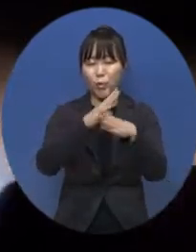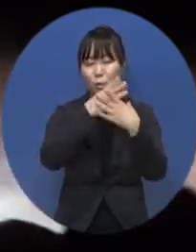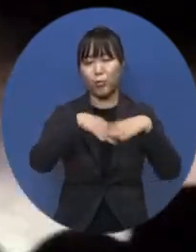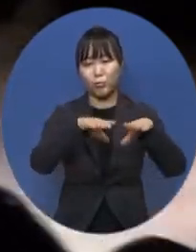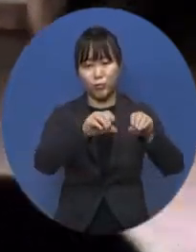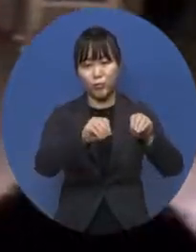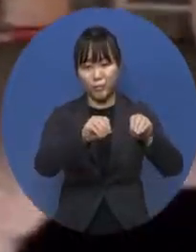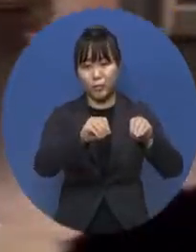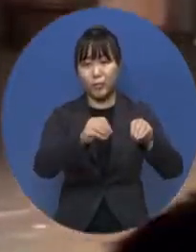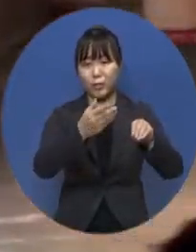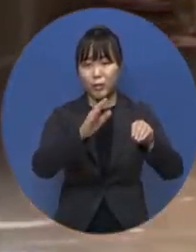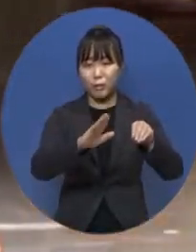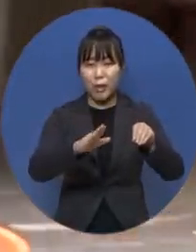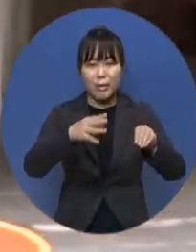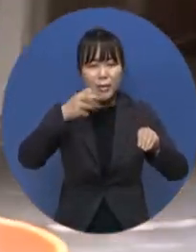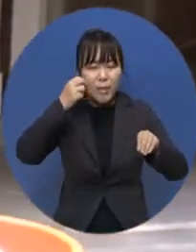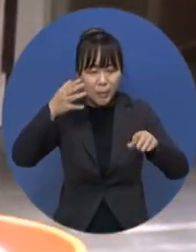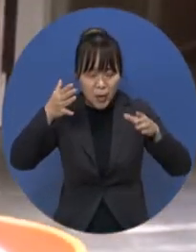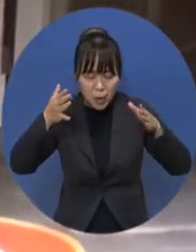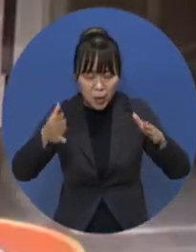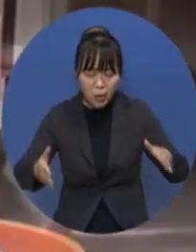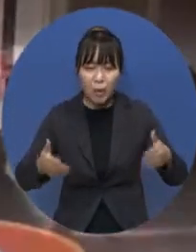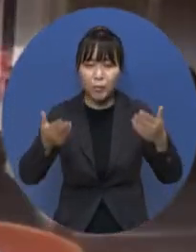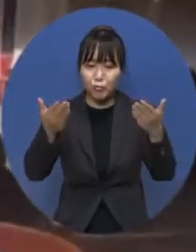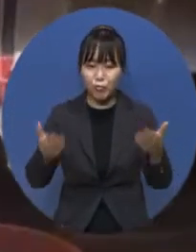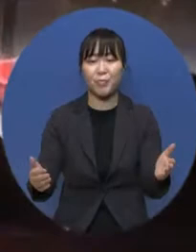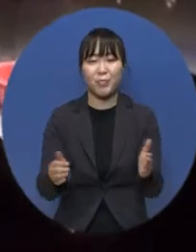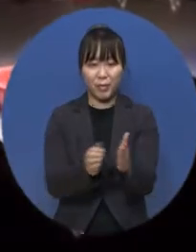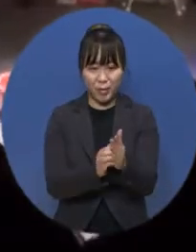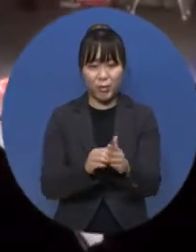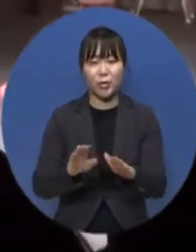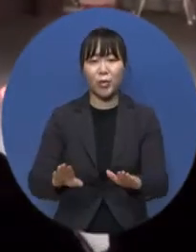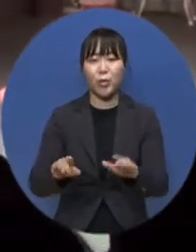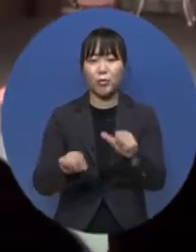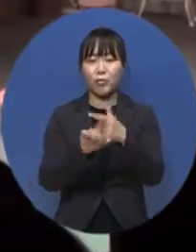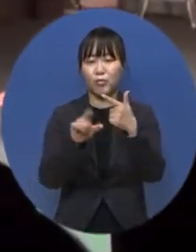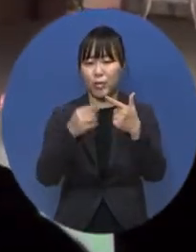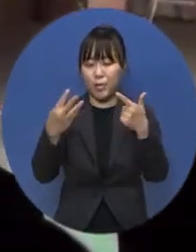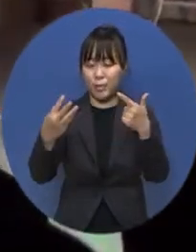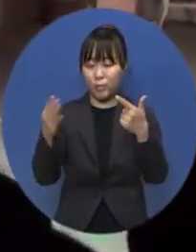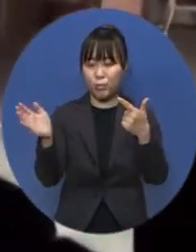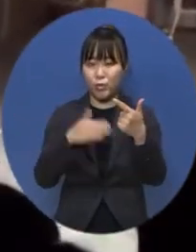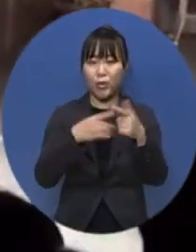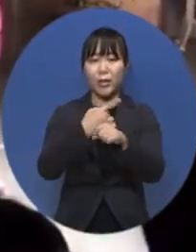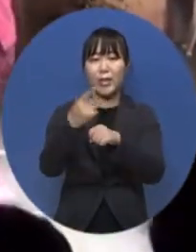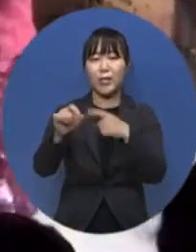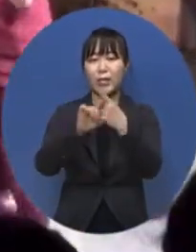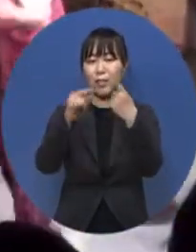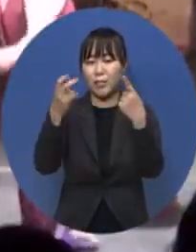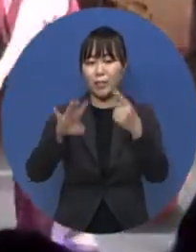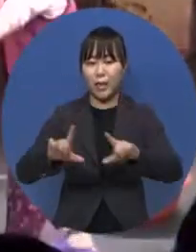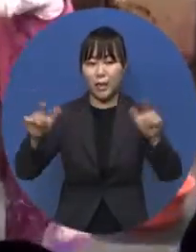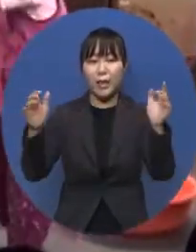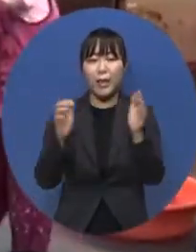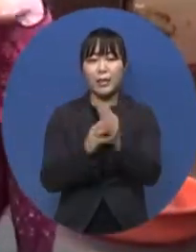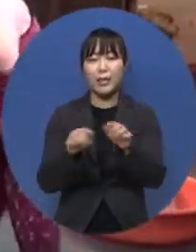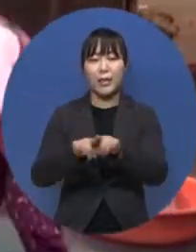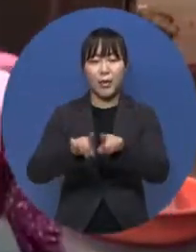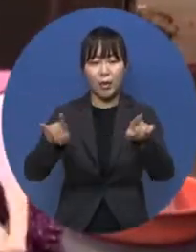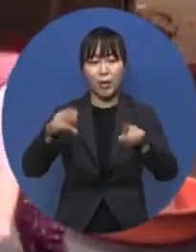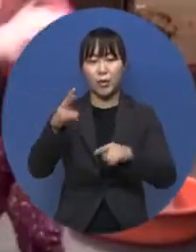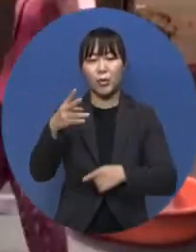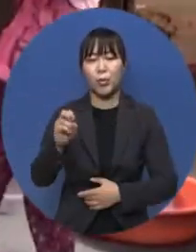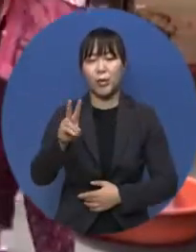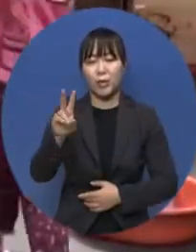중단했었는데 약 3개월간의 공백기를 깨고 6월 3일부터 내년 1월 24일까지 대학로